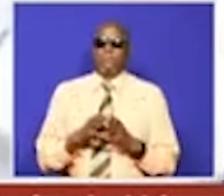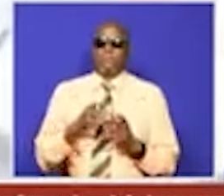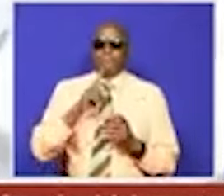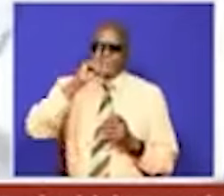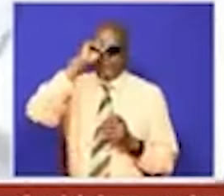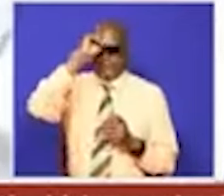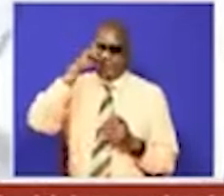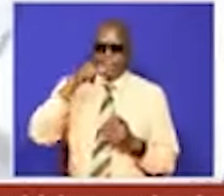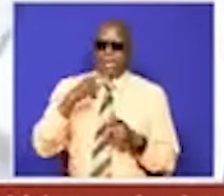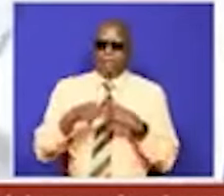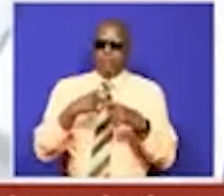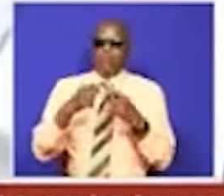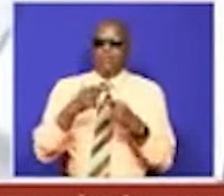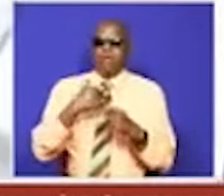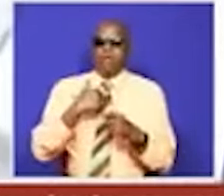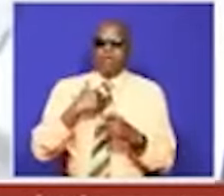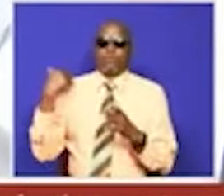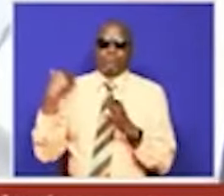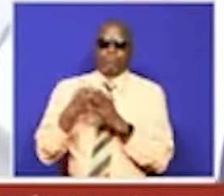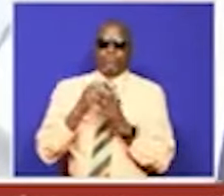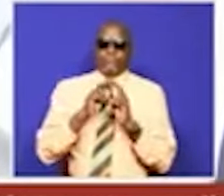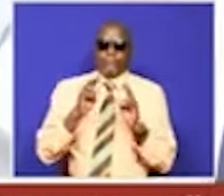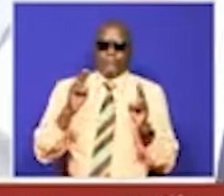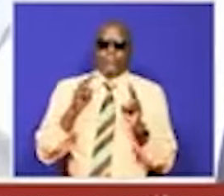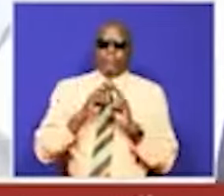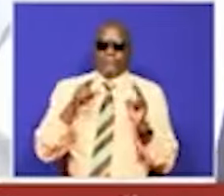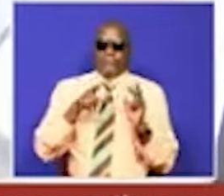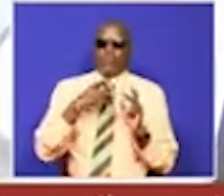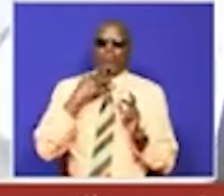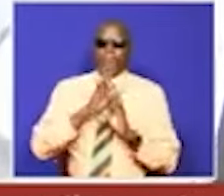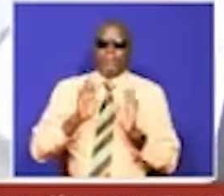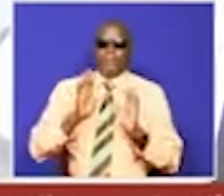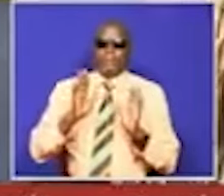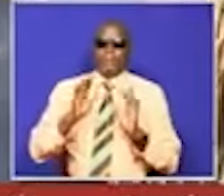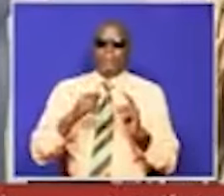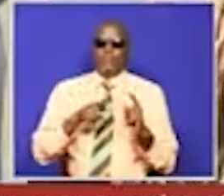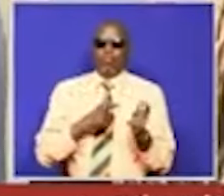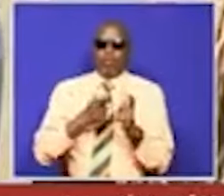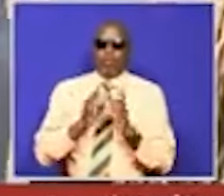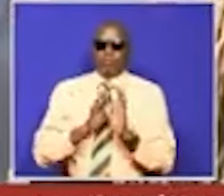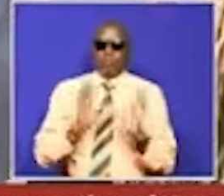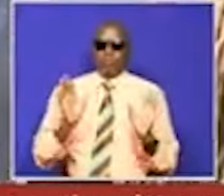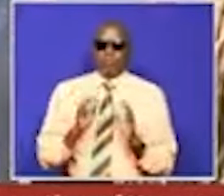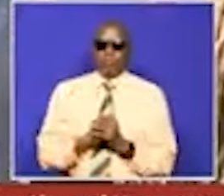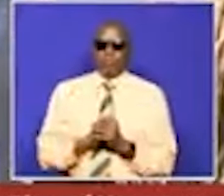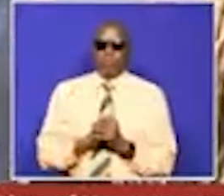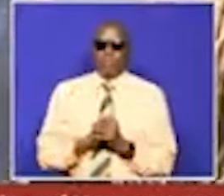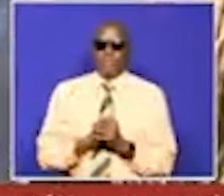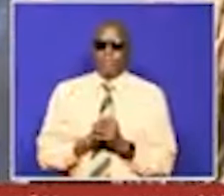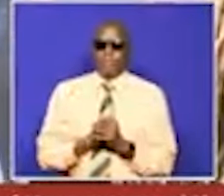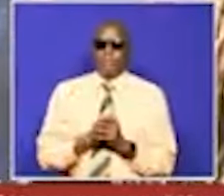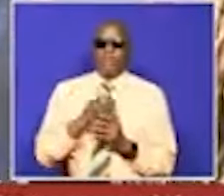Nyandarua inaendelea, tumekuwa na amani, na hiyo amani ndio tunaomba na iendelee, na hakuna vita. Tukienda huko tunaambiwa hakuna